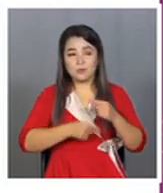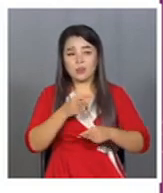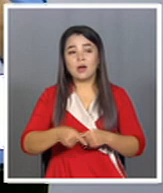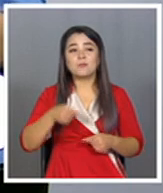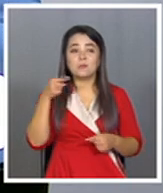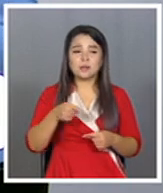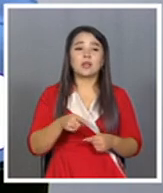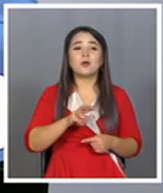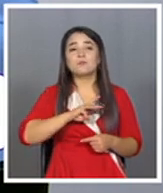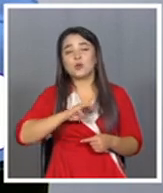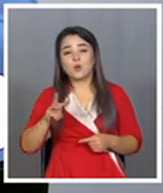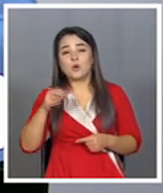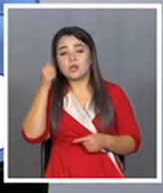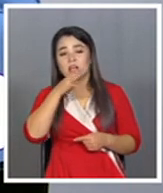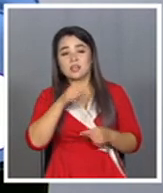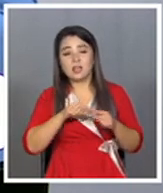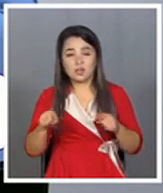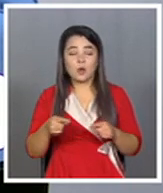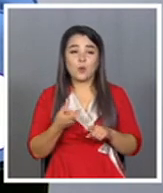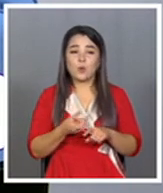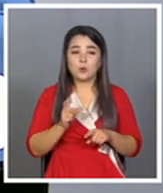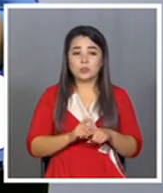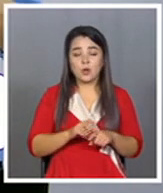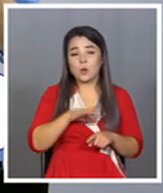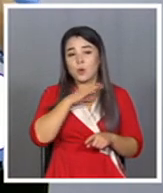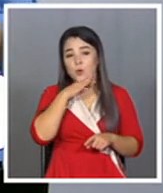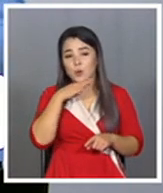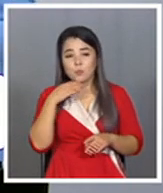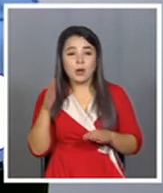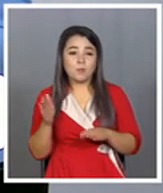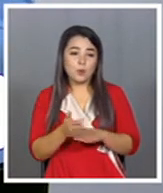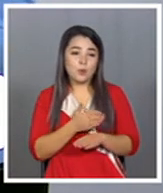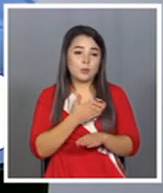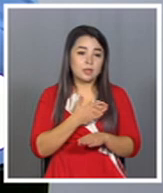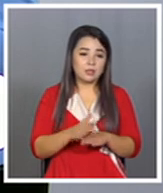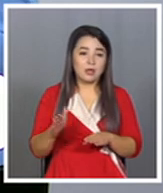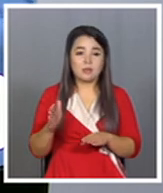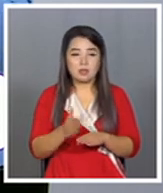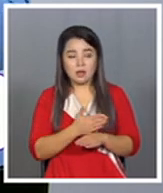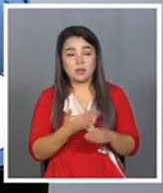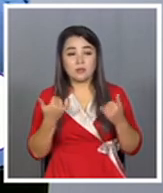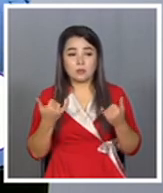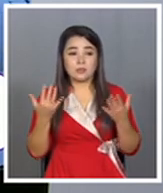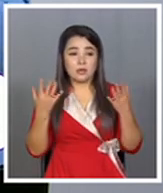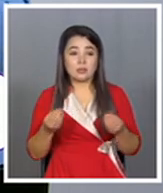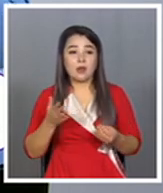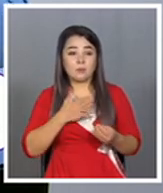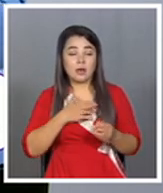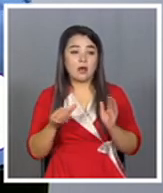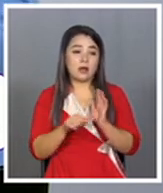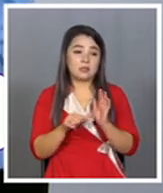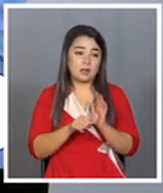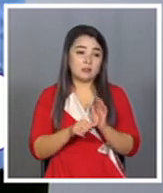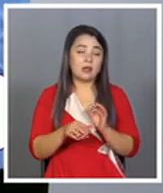мыңдаған, миллиондаған жылдар ішінде өте көп бөлініп кетеді. Сондықтан қазіргі біздің алты материк,